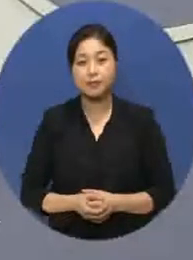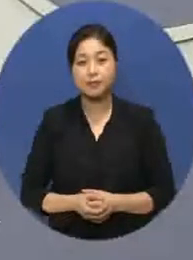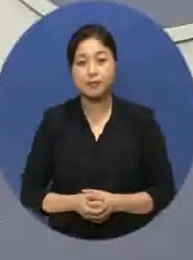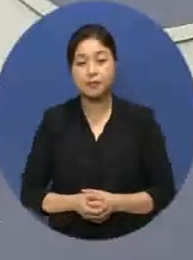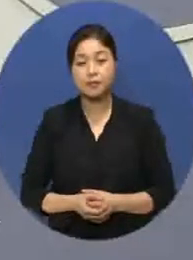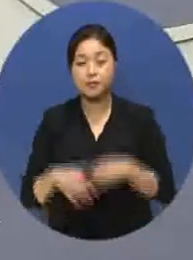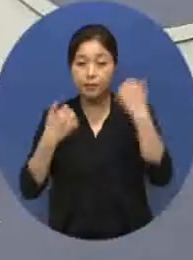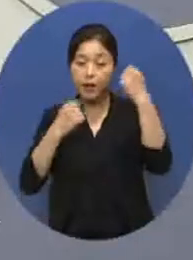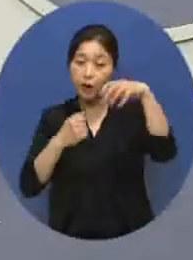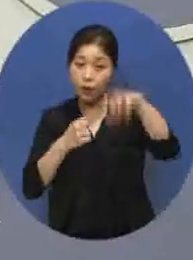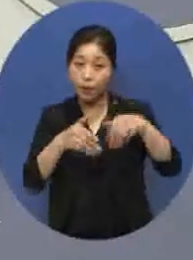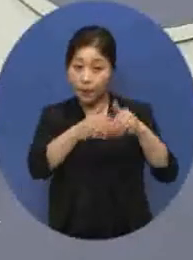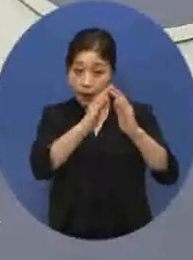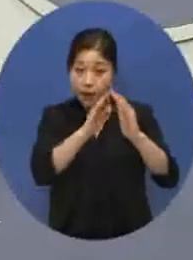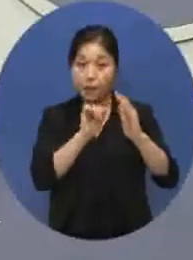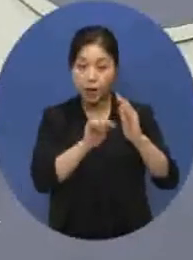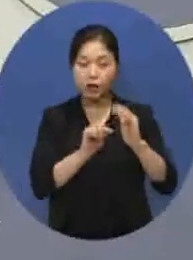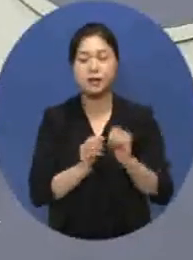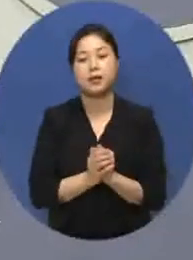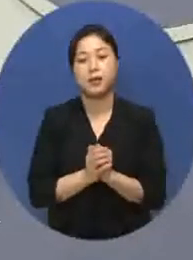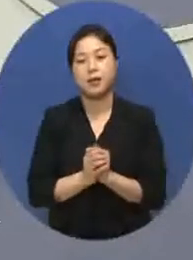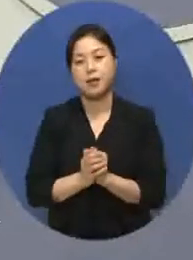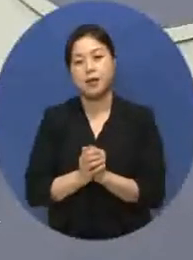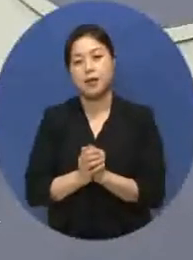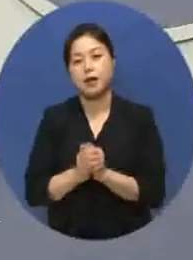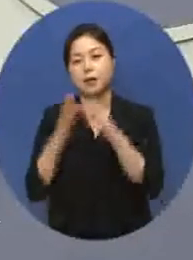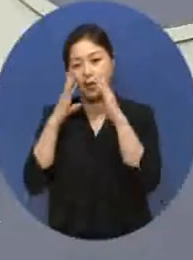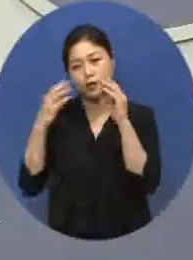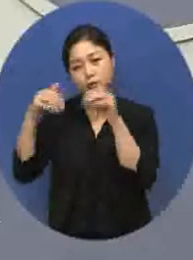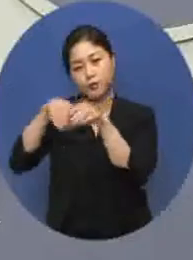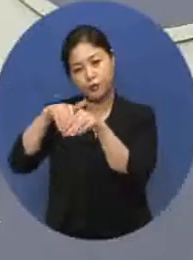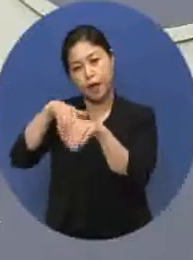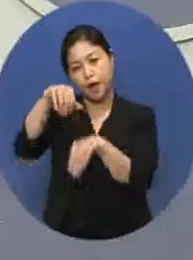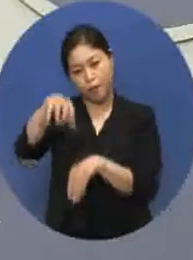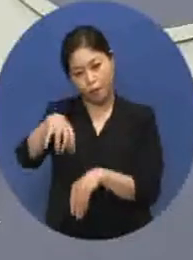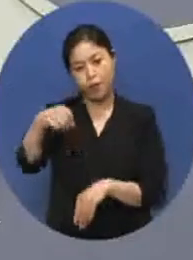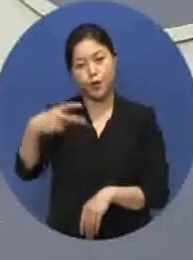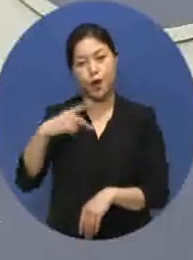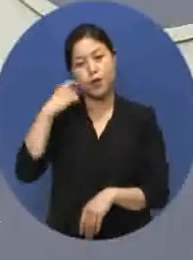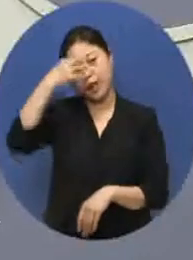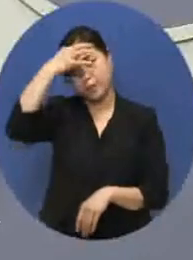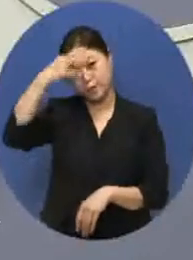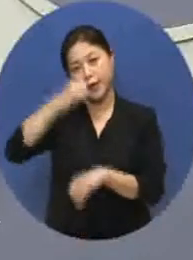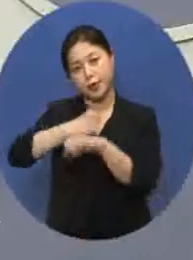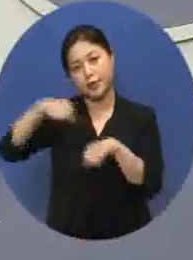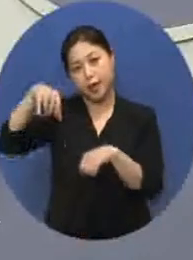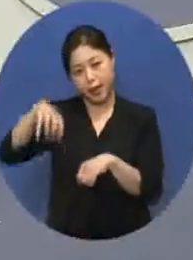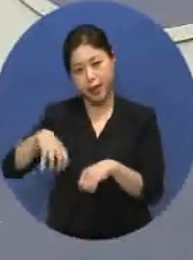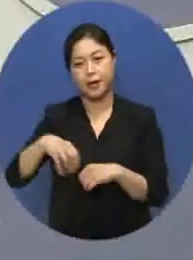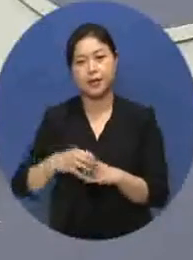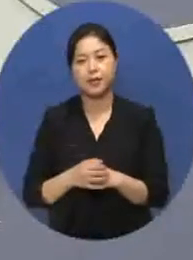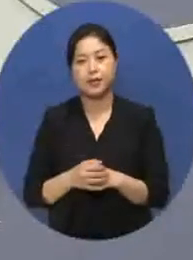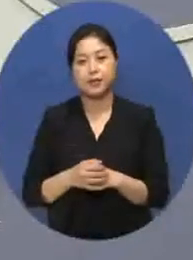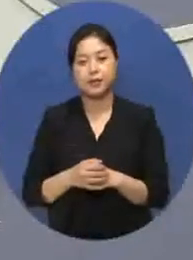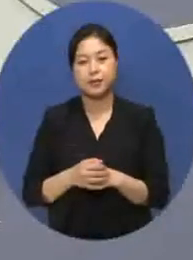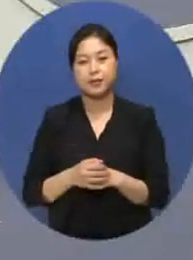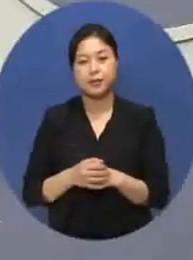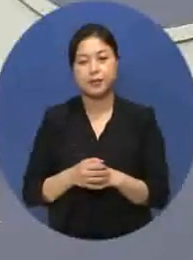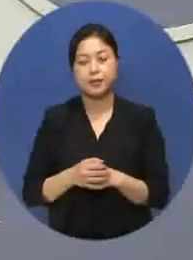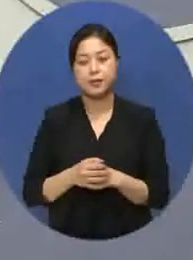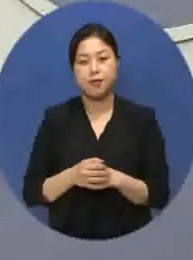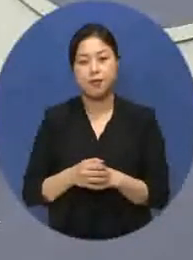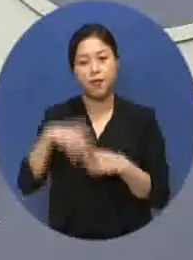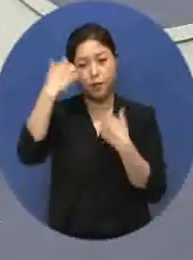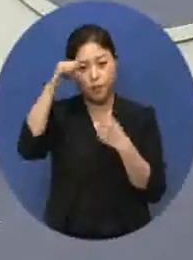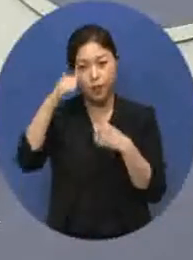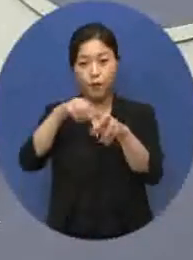공연장이 이루어지게 되면 세종 뭐 문화회관이라든가 예술의 전당이라든가 좀 대표적인